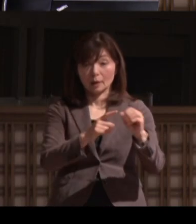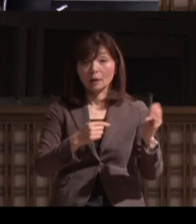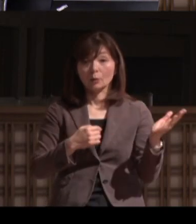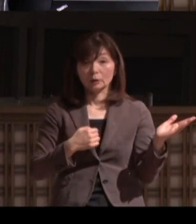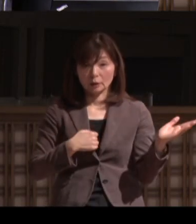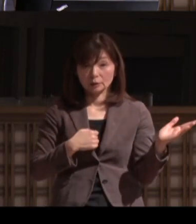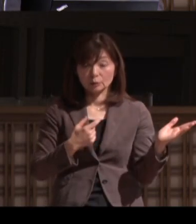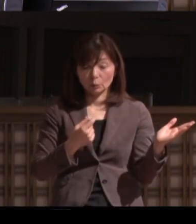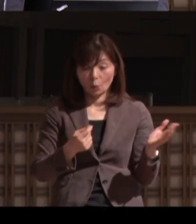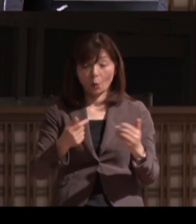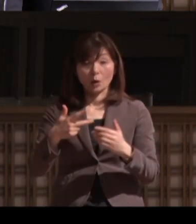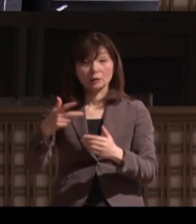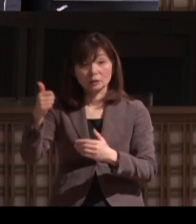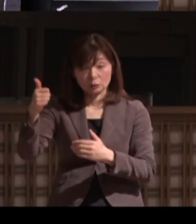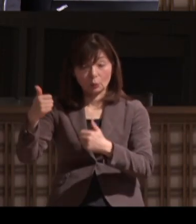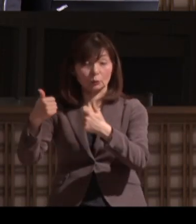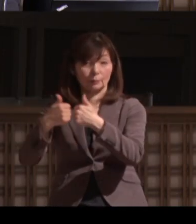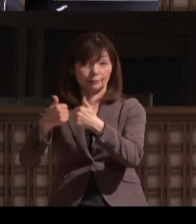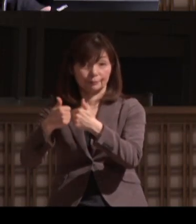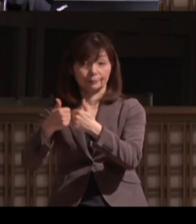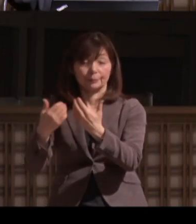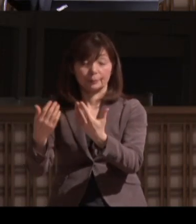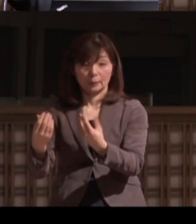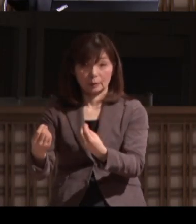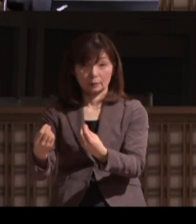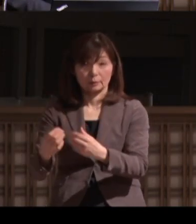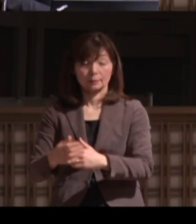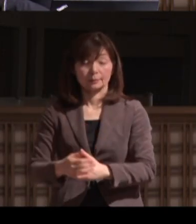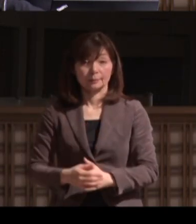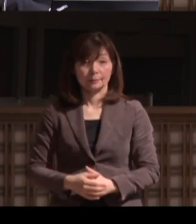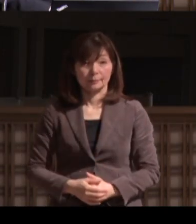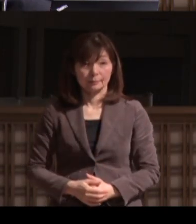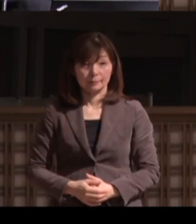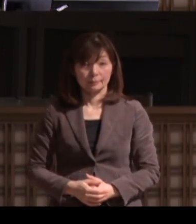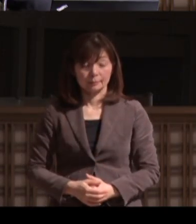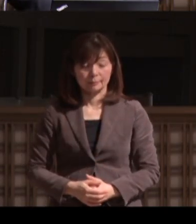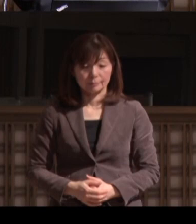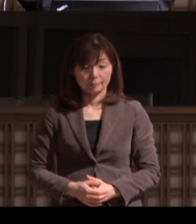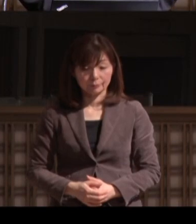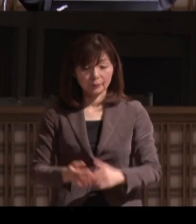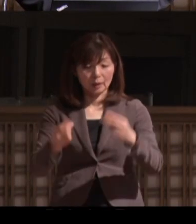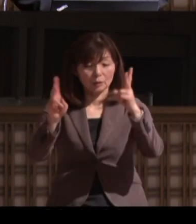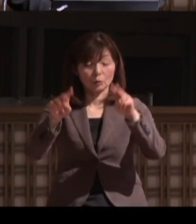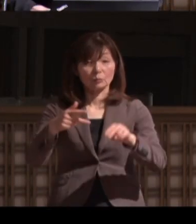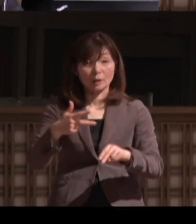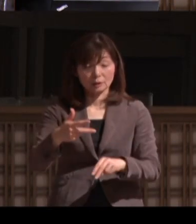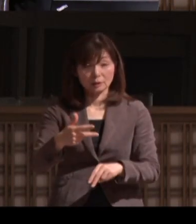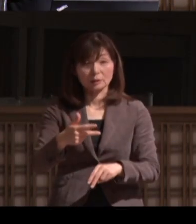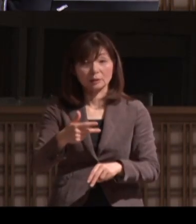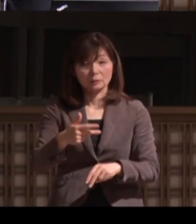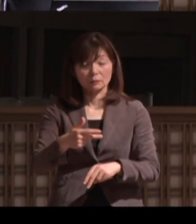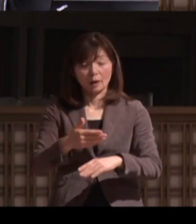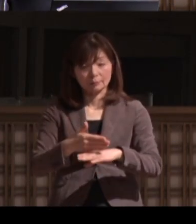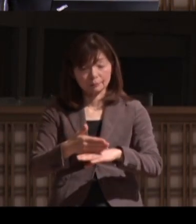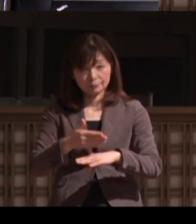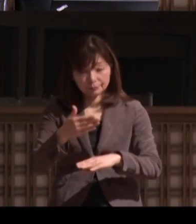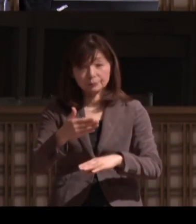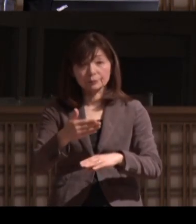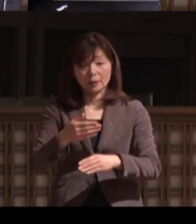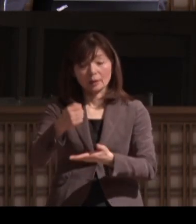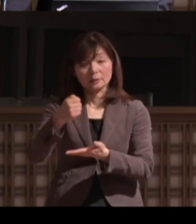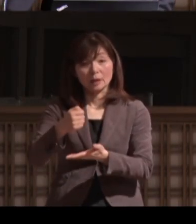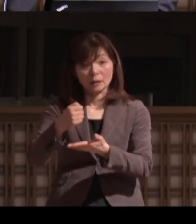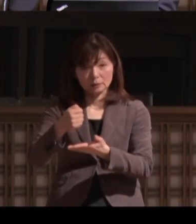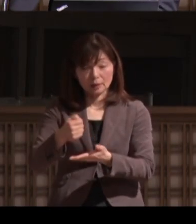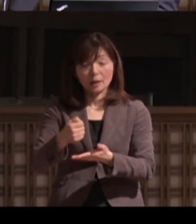も市長さんと協議をさせていただきましたま広島市は幸いなことに財政的に余裕がま